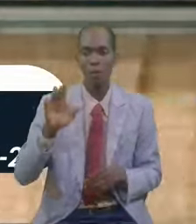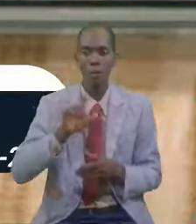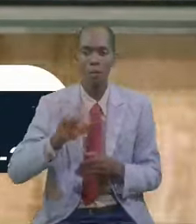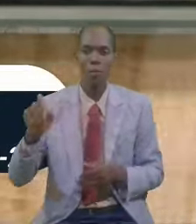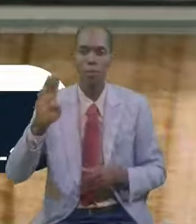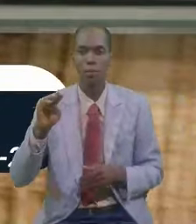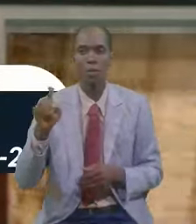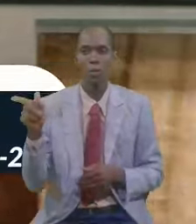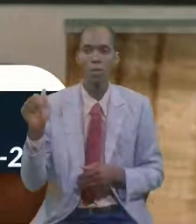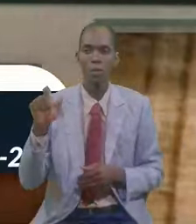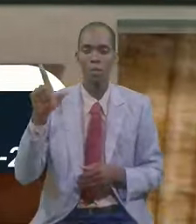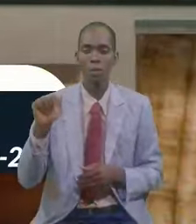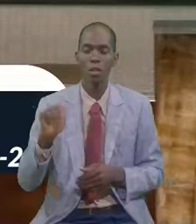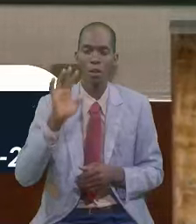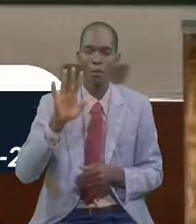chapitre 5,